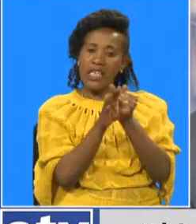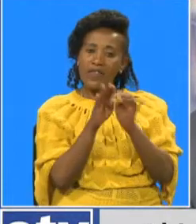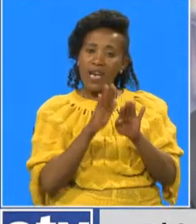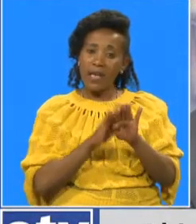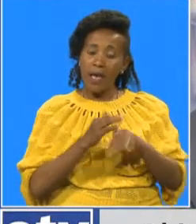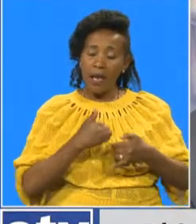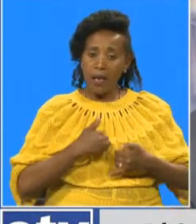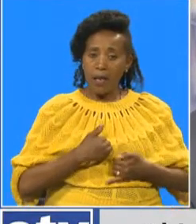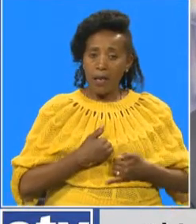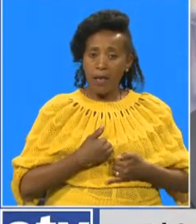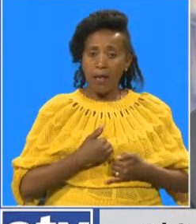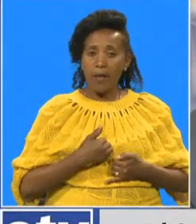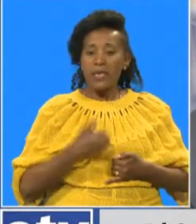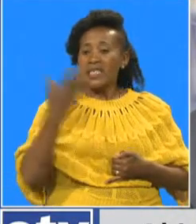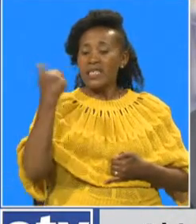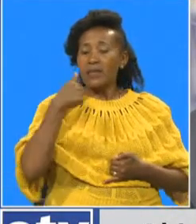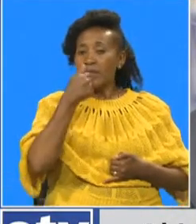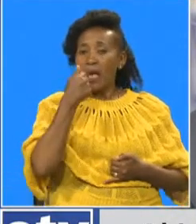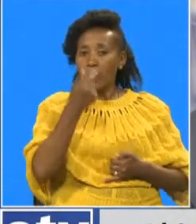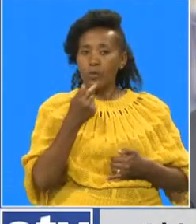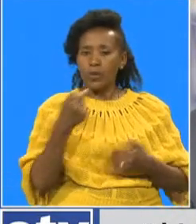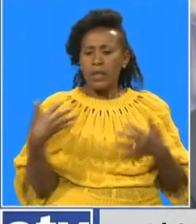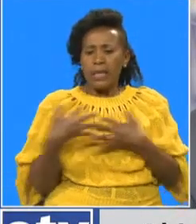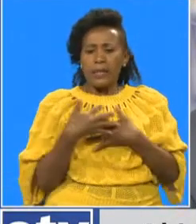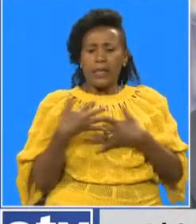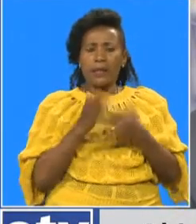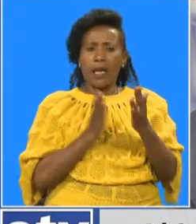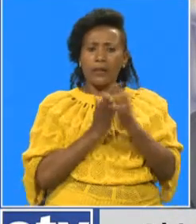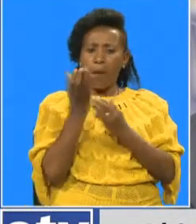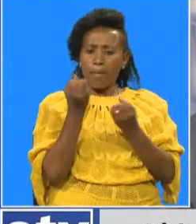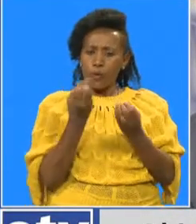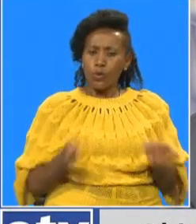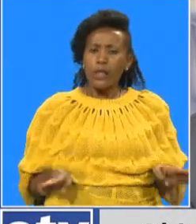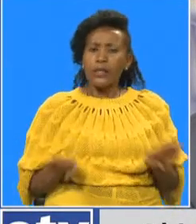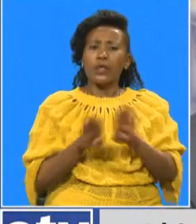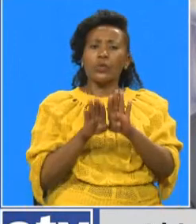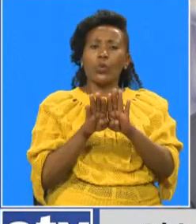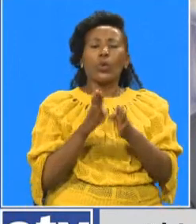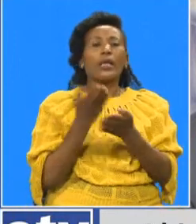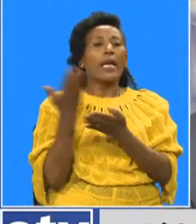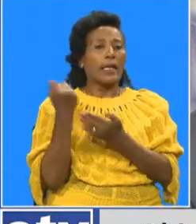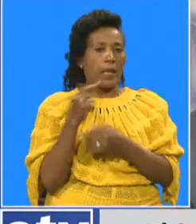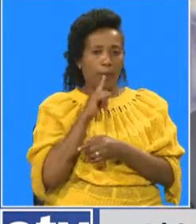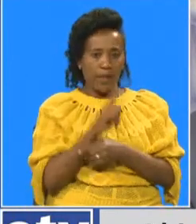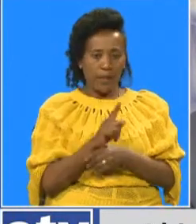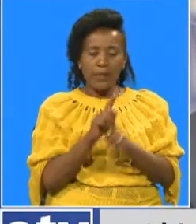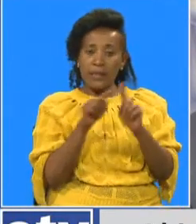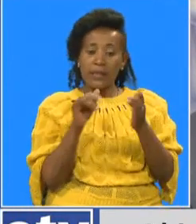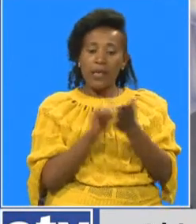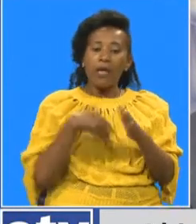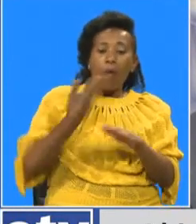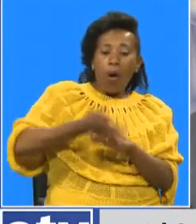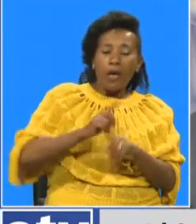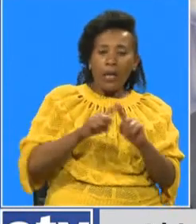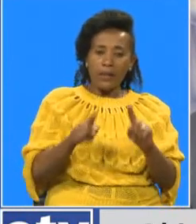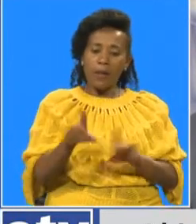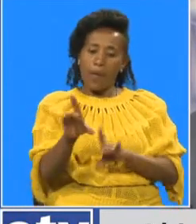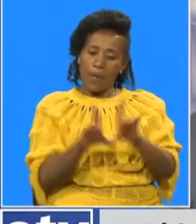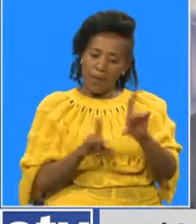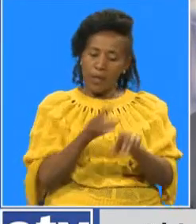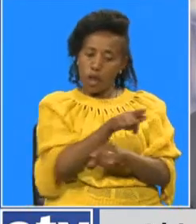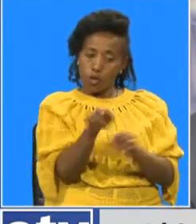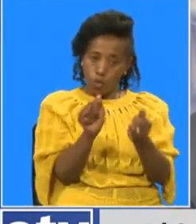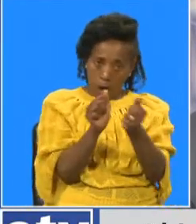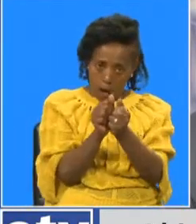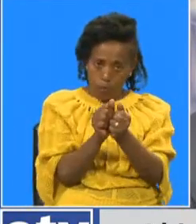ያሉ ቀድም እንዳልኩ ከስጋት አጻር ብዙ ተዘግተው የነበሩ ነገሩ ግን ከዛ በኋላ ግን በሚደረገው